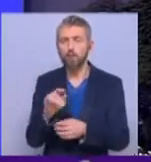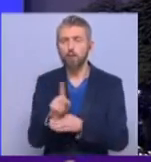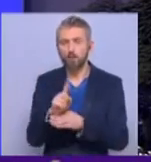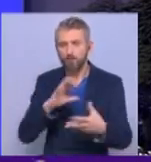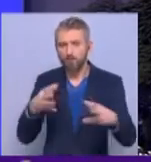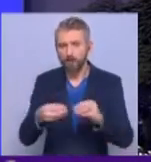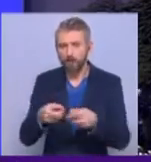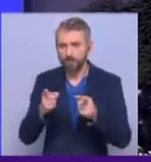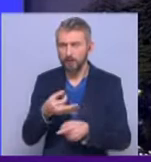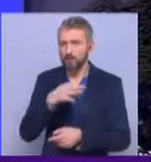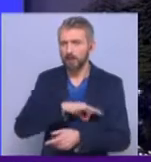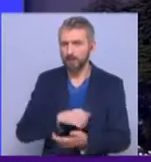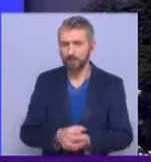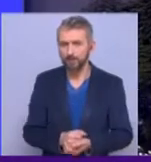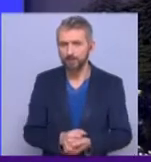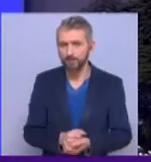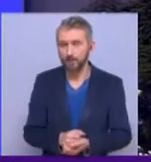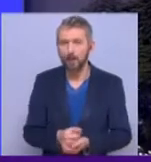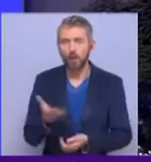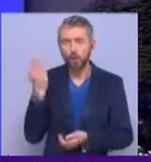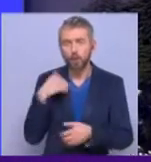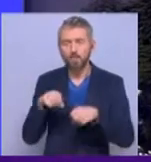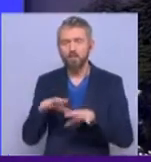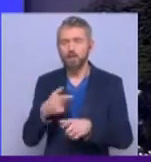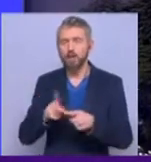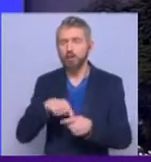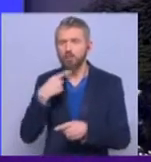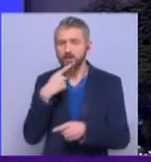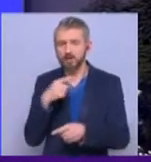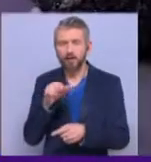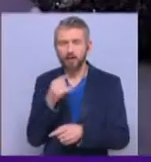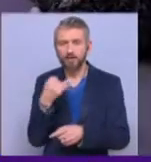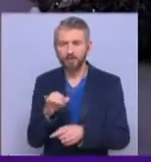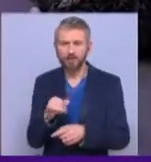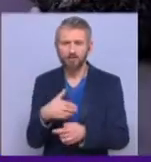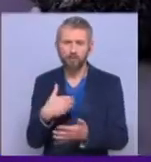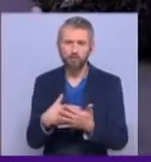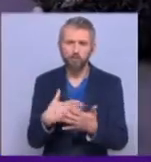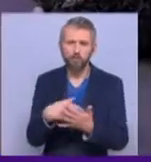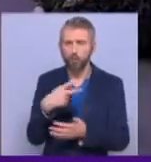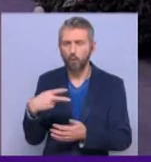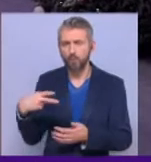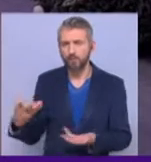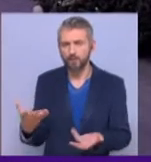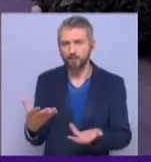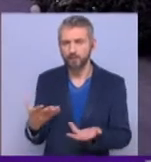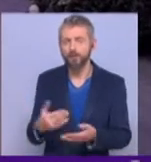выходило действительно... Конечно, то постановление, о котором говорит Андрей, но оно весьма условно относительно, так сказать, значит, там в